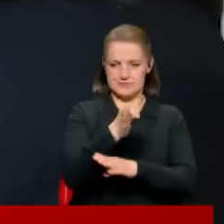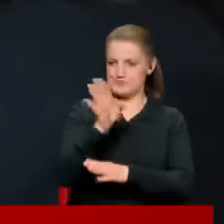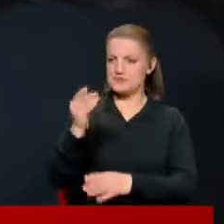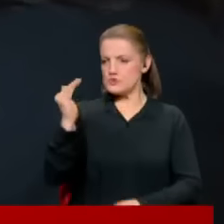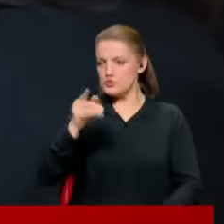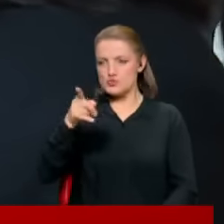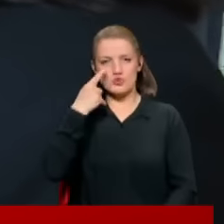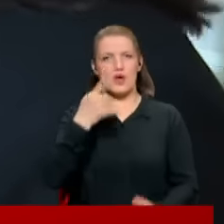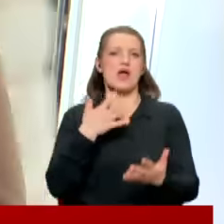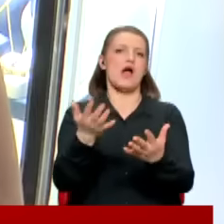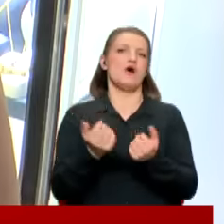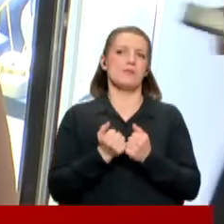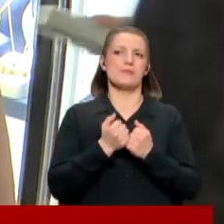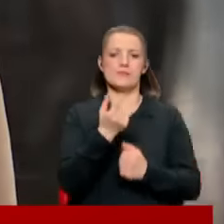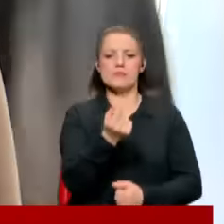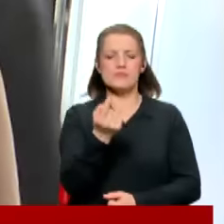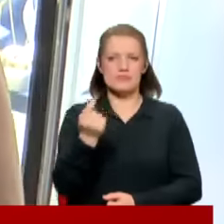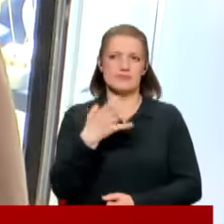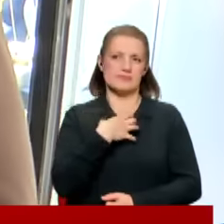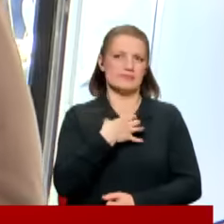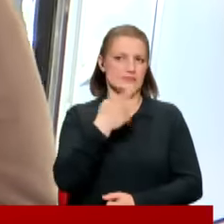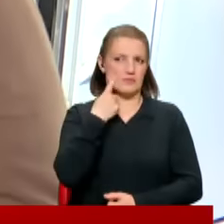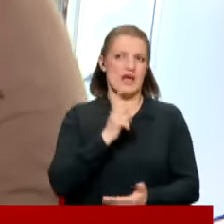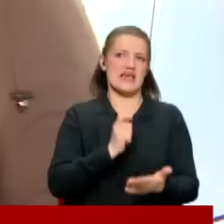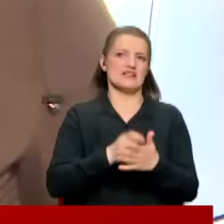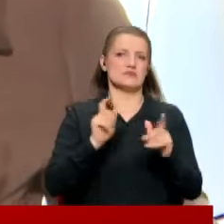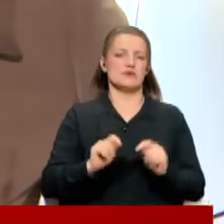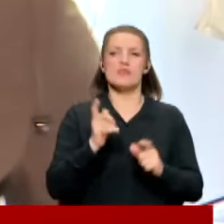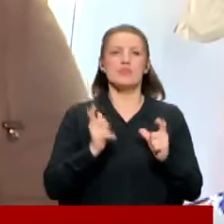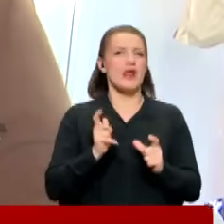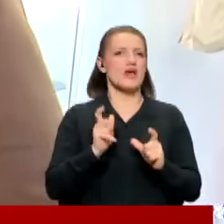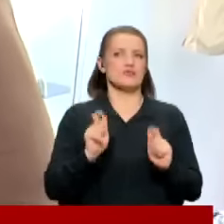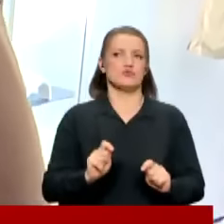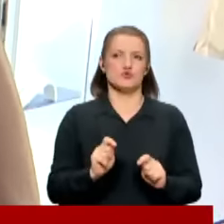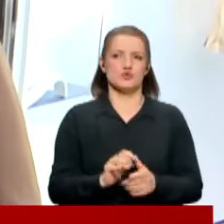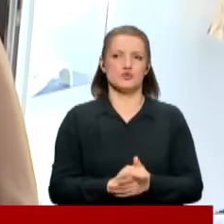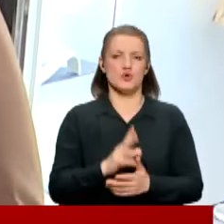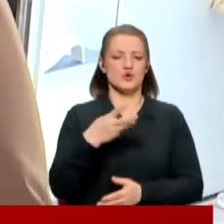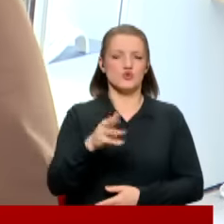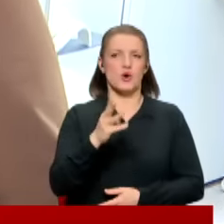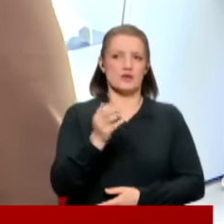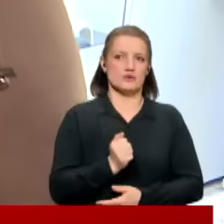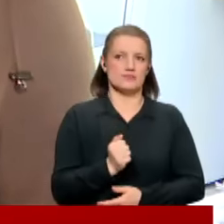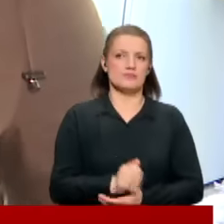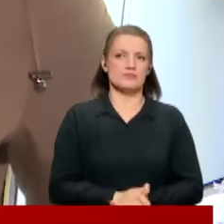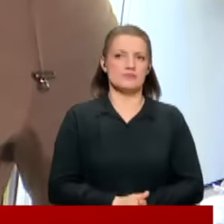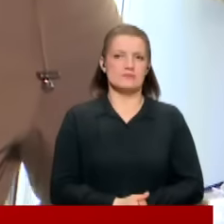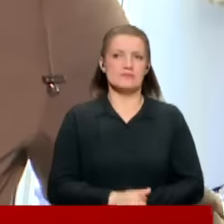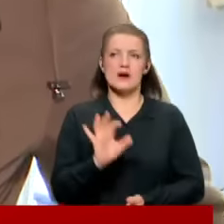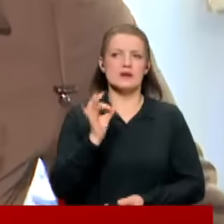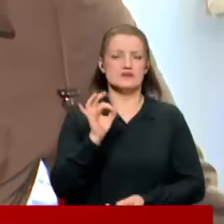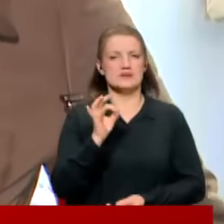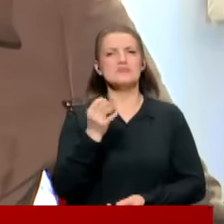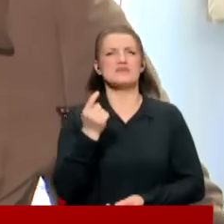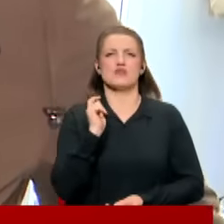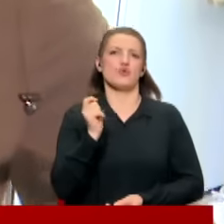daha uygun verirse oradan alıyoruz. Ufak tefek biz de kendimize göre yatırım yapıyoruz. Nereye yapıyorsunuz? Euro alıyoruz. Altın?